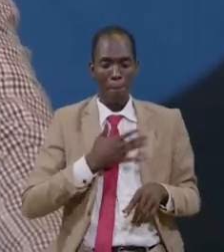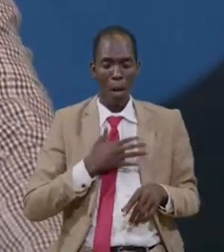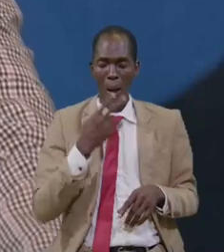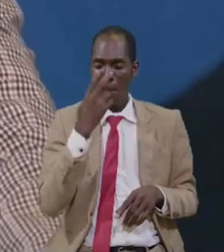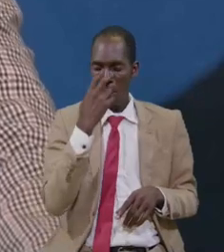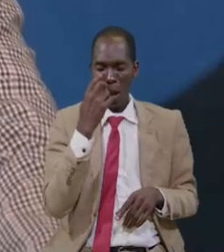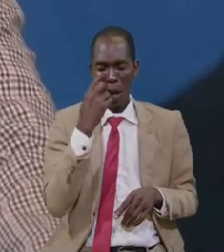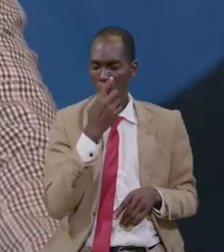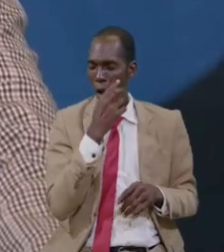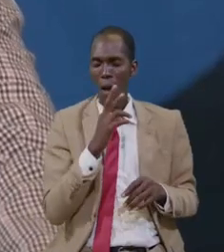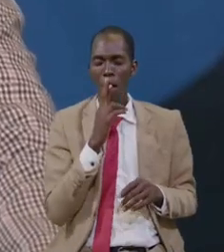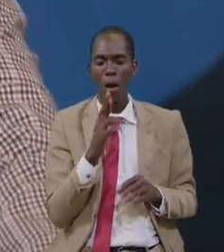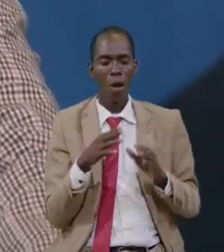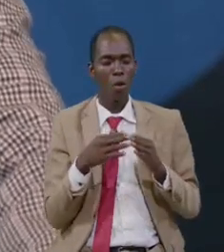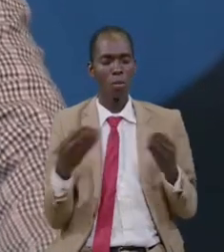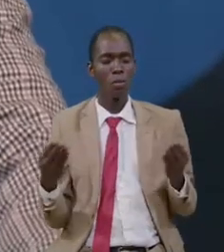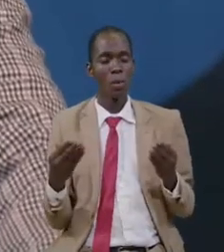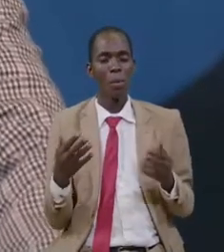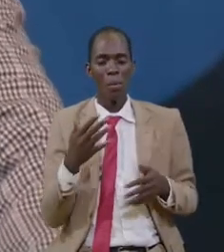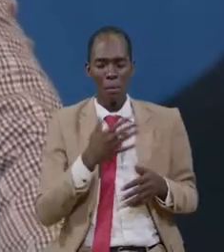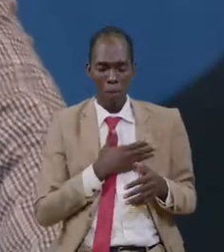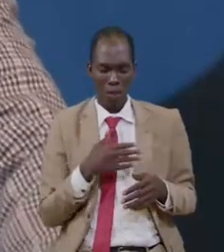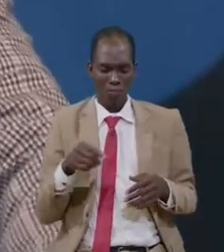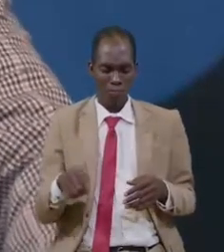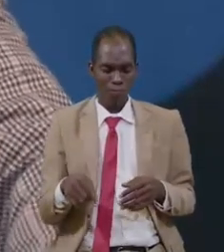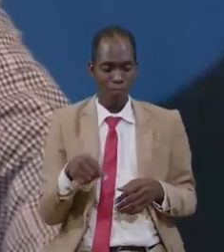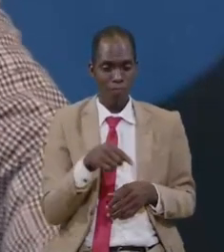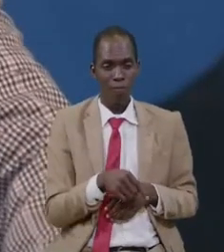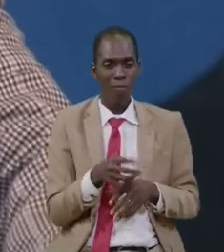Mes pieds paralytiques reçoivent la force.